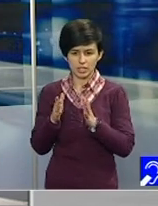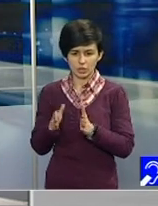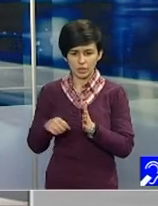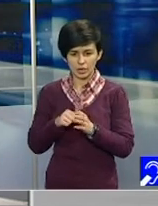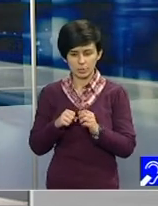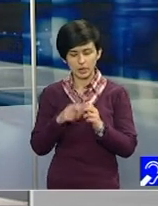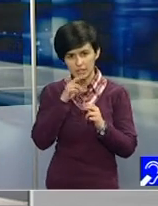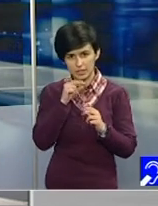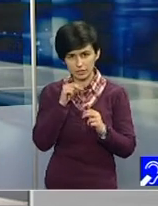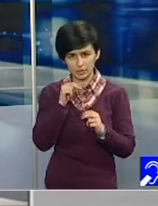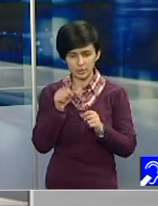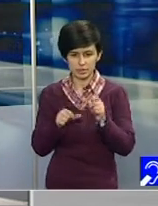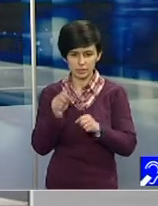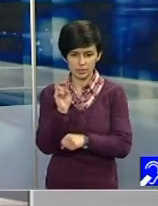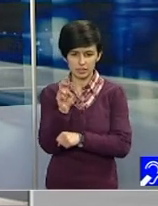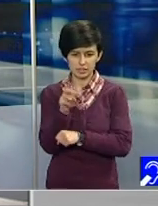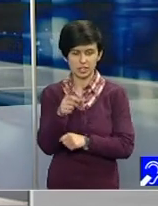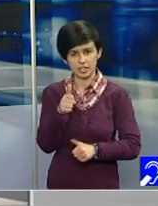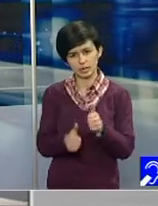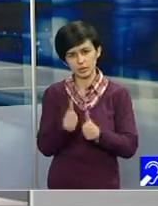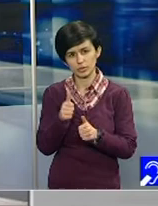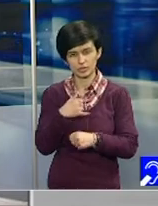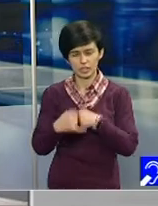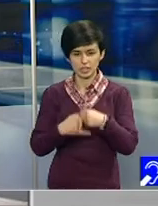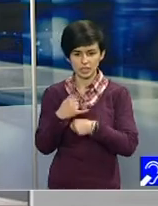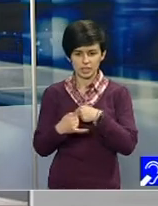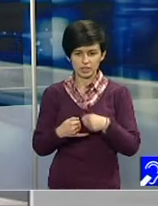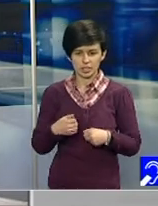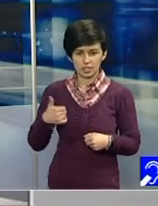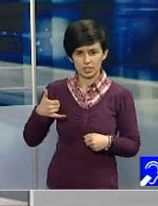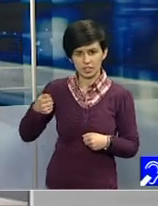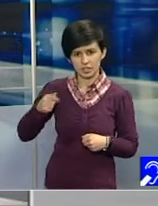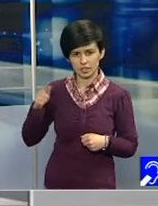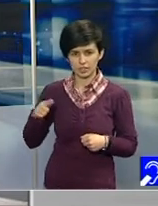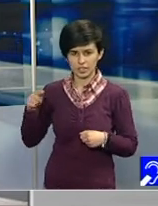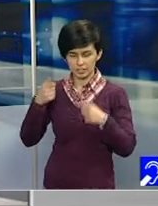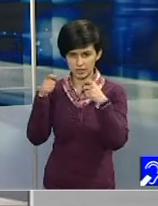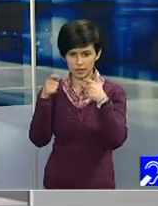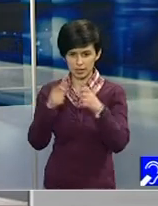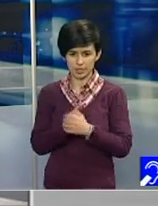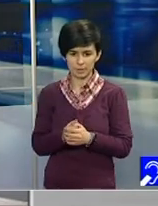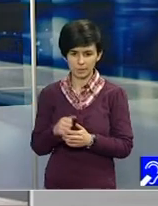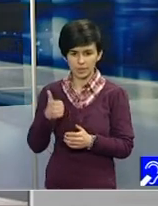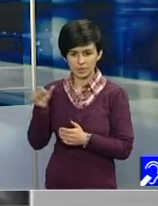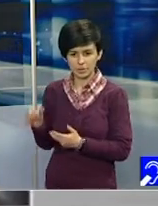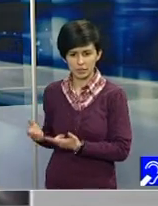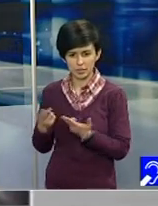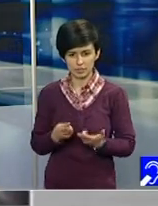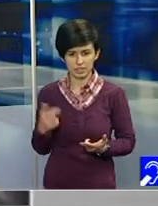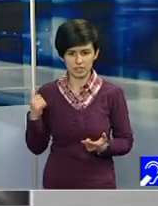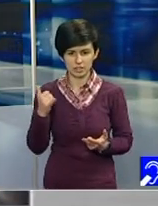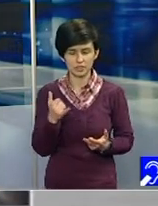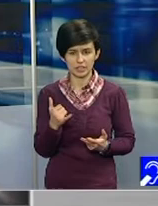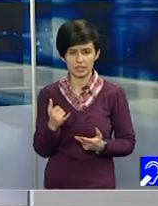aduce informații despre înscrierea la concursul internațional Jazz in the Park. Primii mei invitați au sosit în platoul Transilvania la zi. Este vorba despre